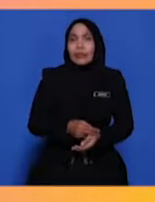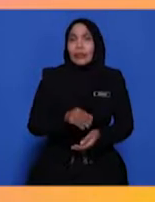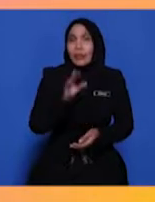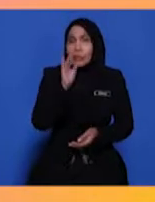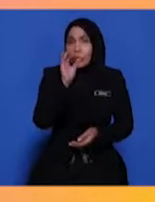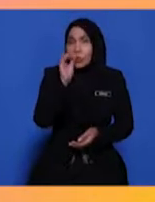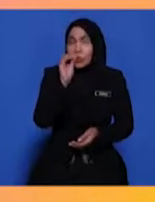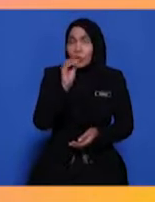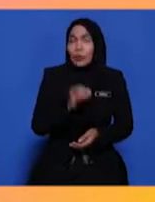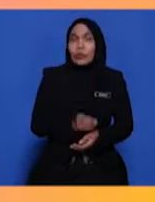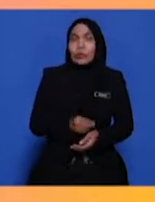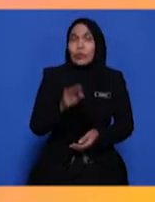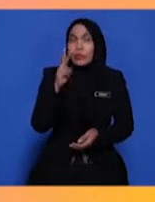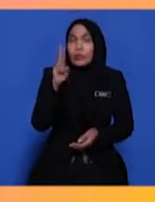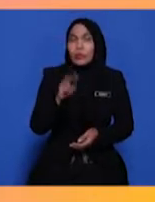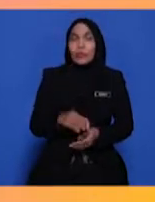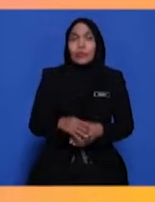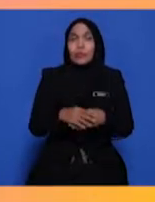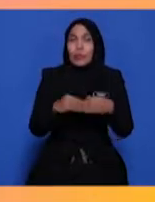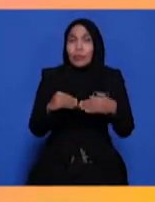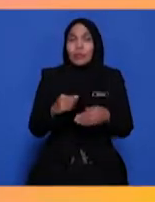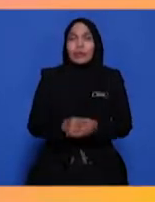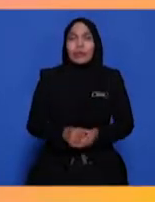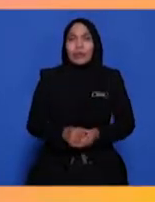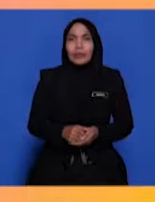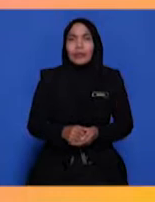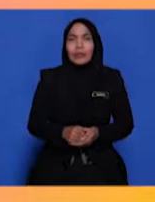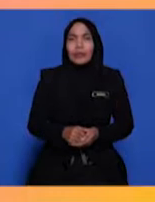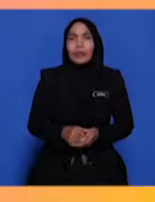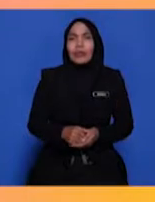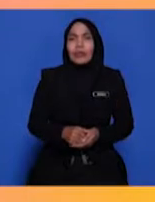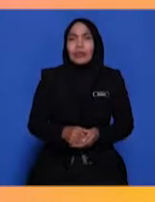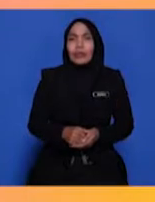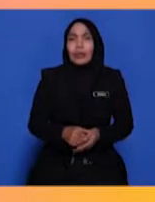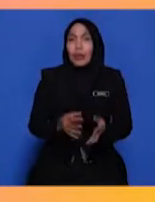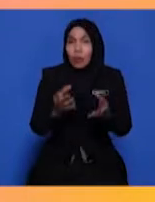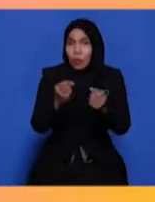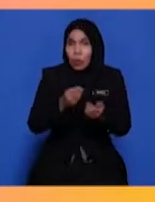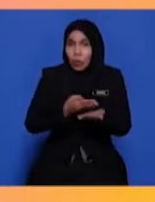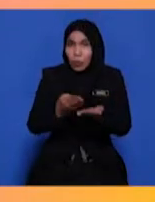RM90,000. Beliau juga bercita-cita untuk membeli sebuah rumah berharga